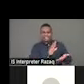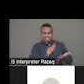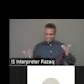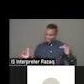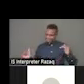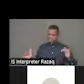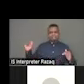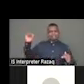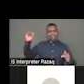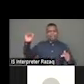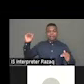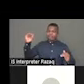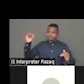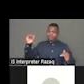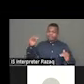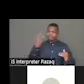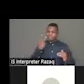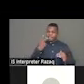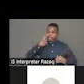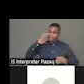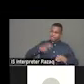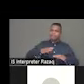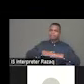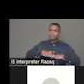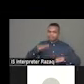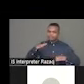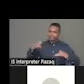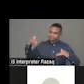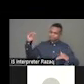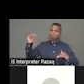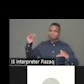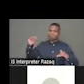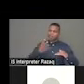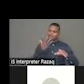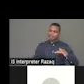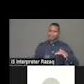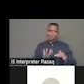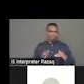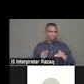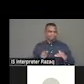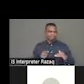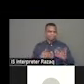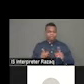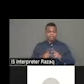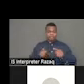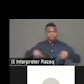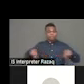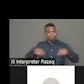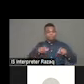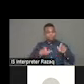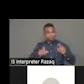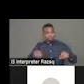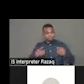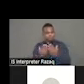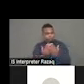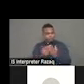zonyine. Murumva ko ari abana bagikeneye tablet. No kuba batazicyura iwabo, kugira ngo wenda icyo atumvise mu